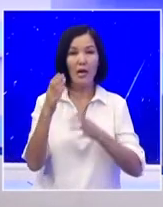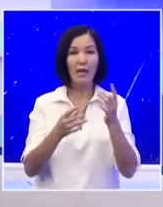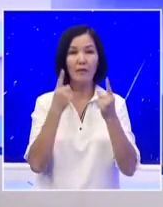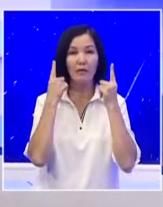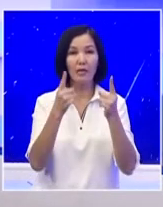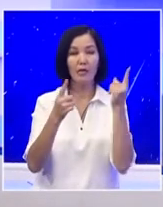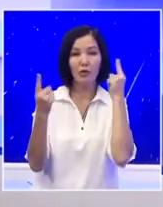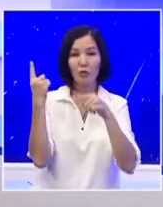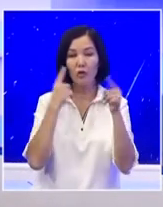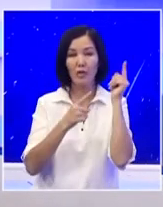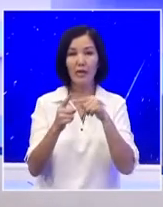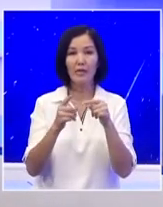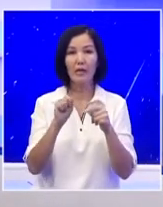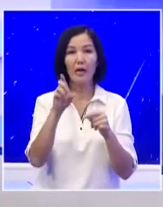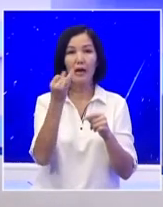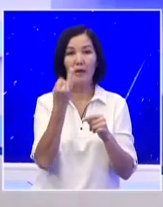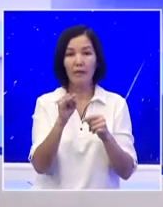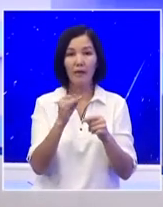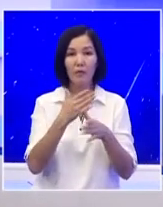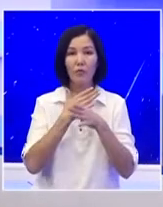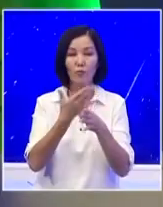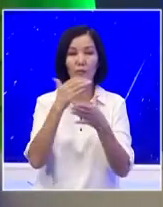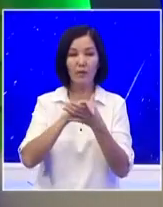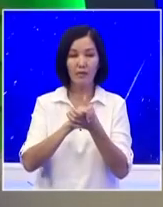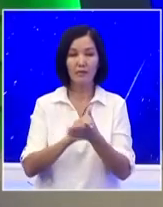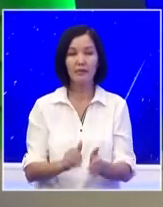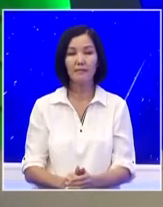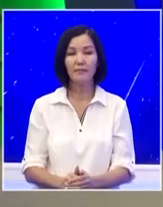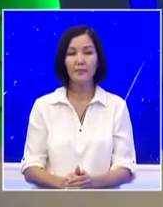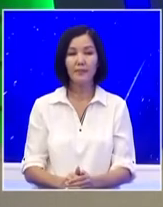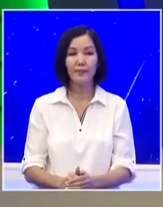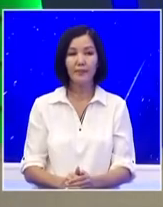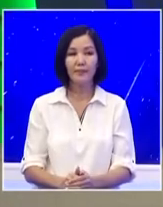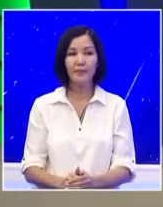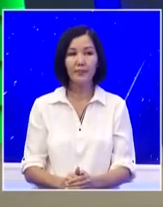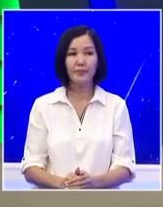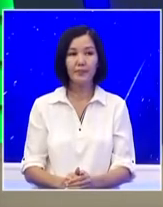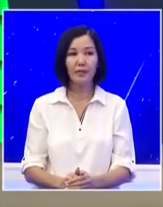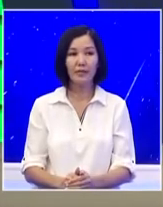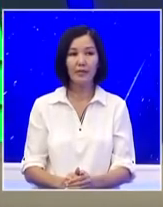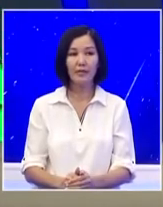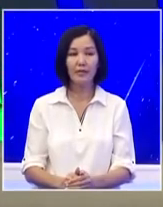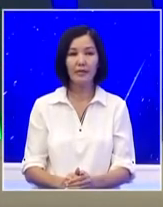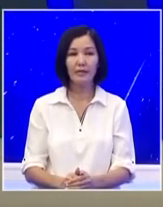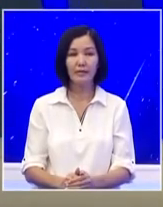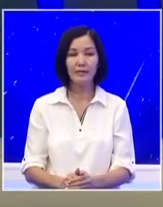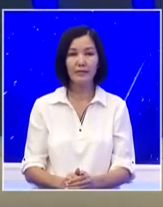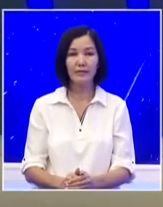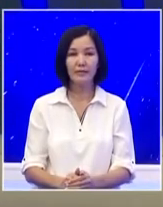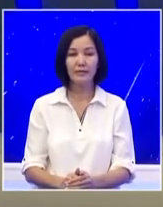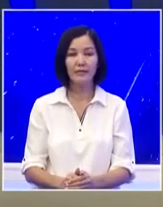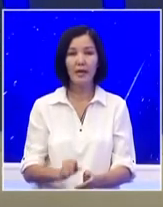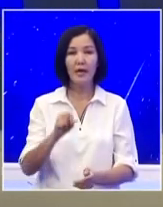тұлғалардың шығармасымен Абай арқылы танысты. штық қылыш қайрасып, ширатып